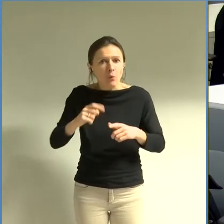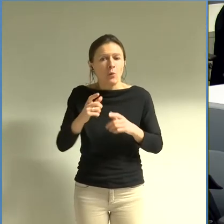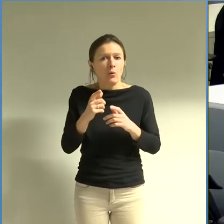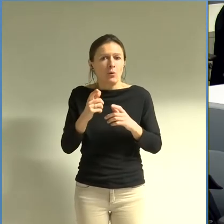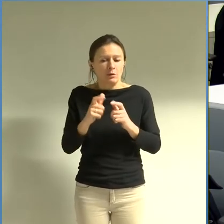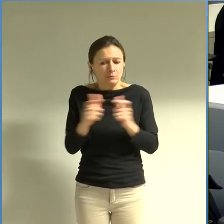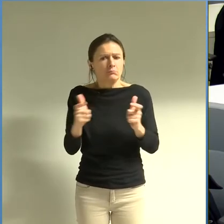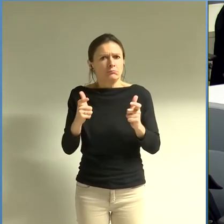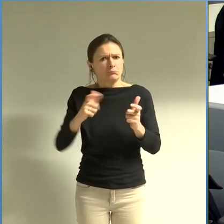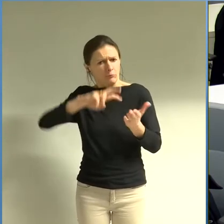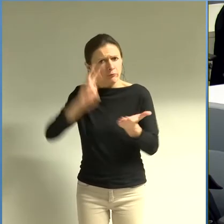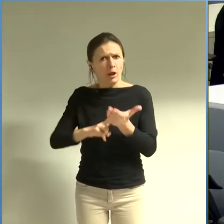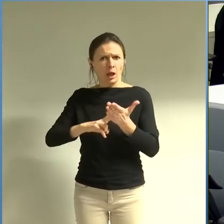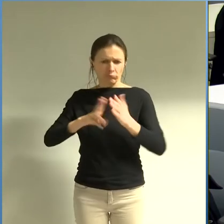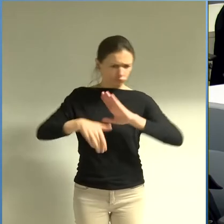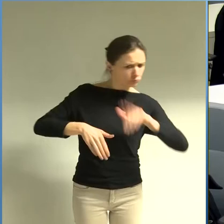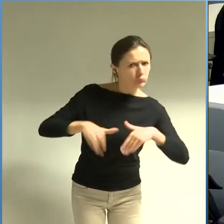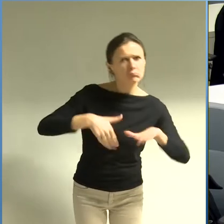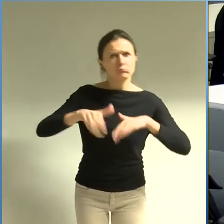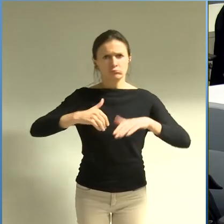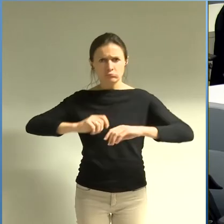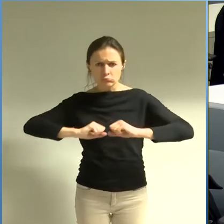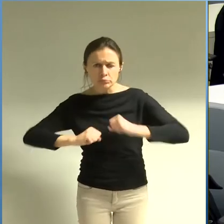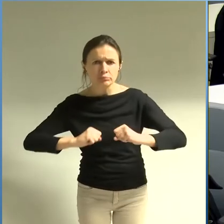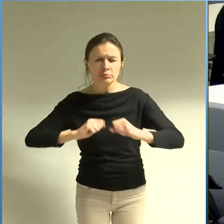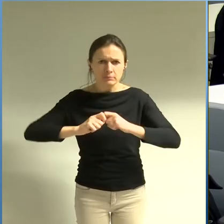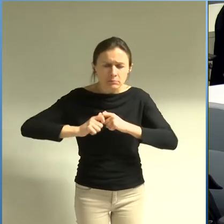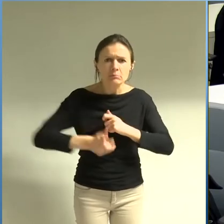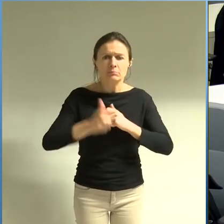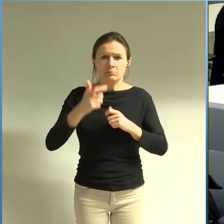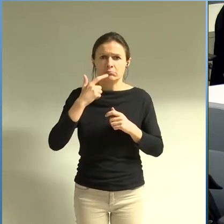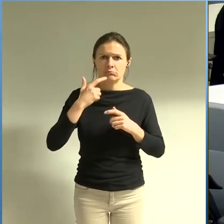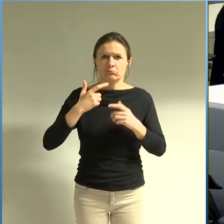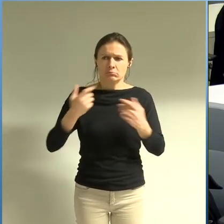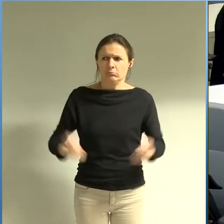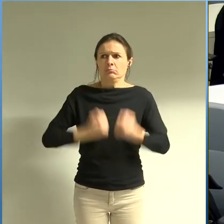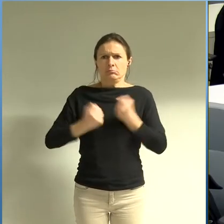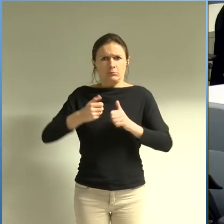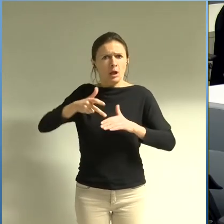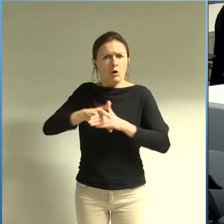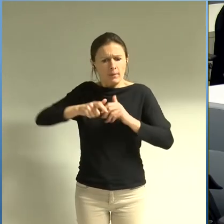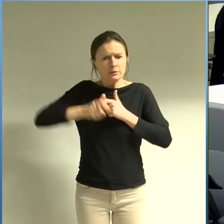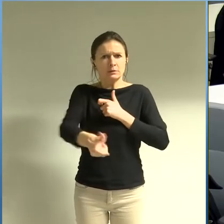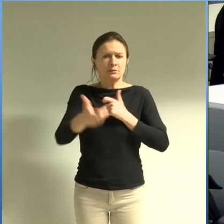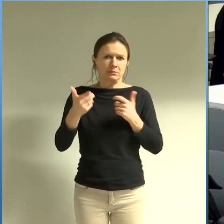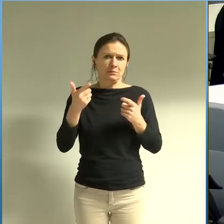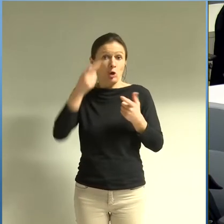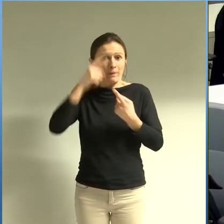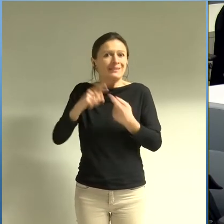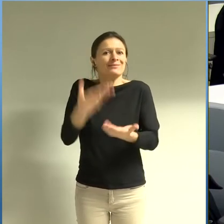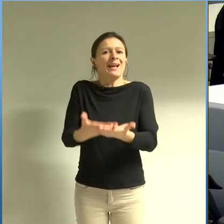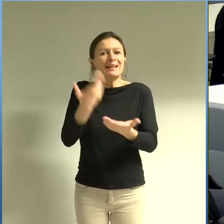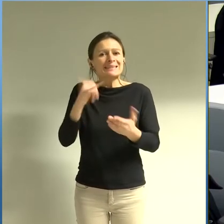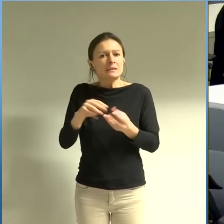réalité qu'elle soit en exercice qu'elle fonctionne qu elle puisse prendre toute son activité pour répondre à la procédure